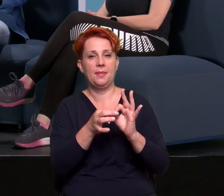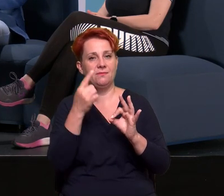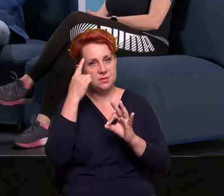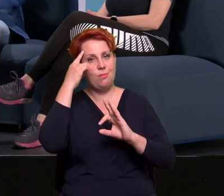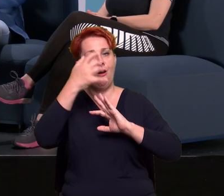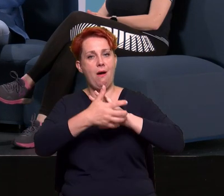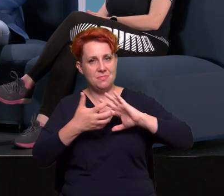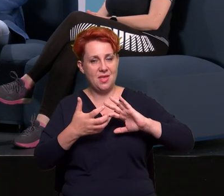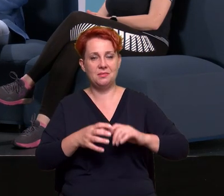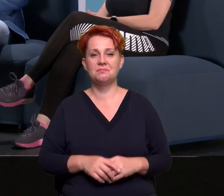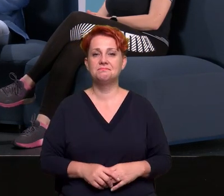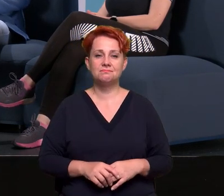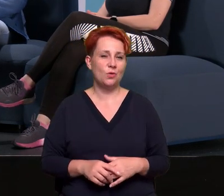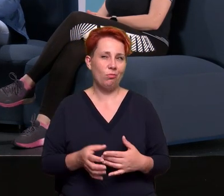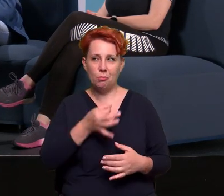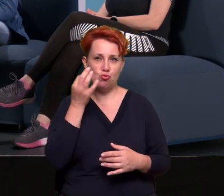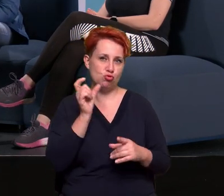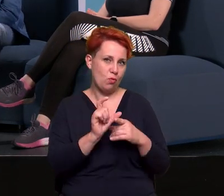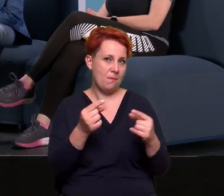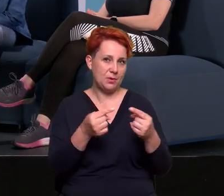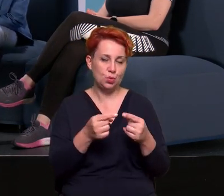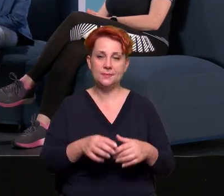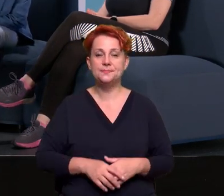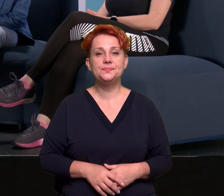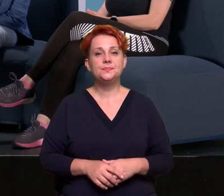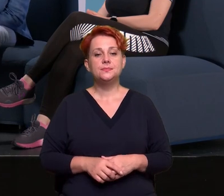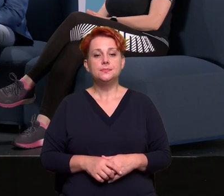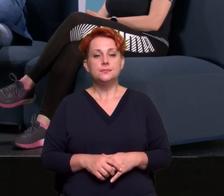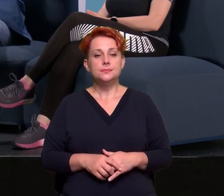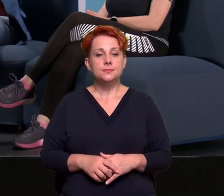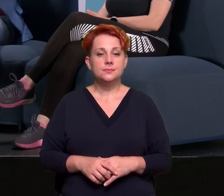wspominania, chyba tak bym powiedział, to najlepsze słowo.